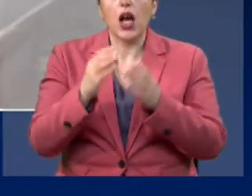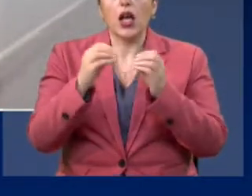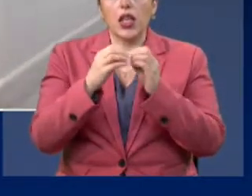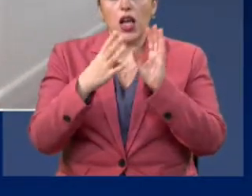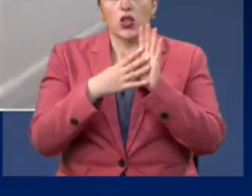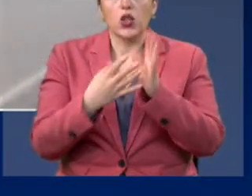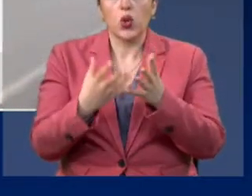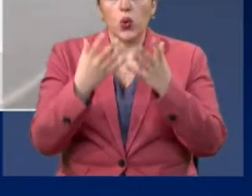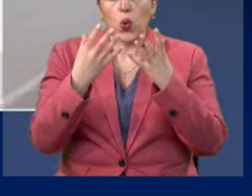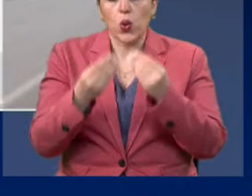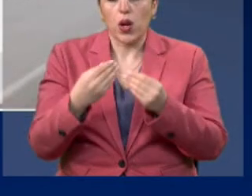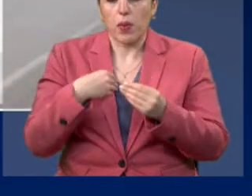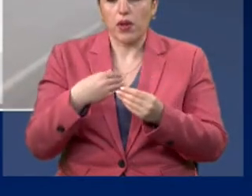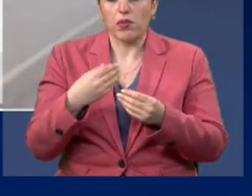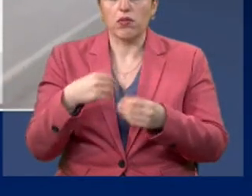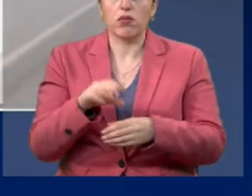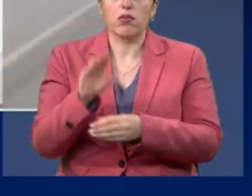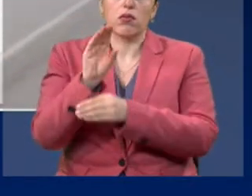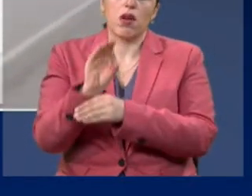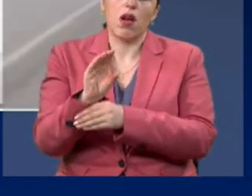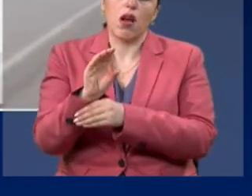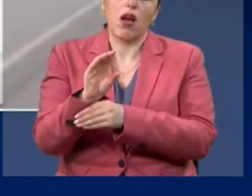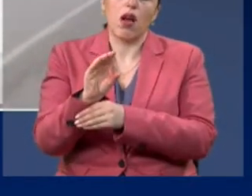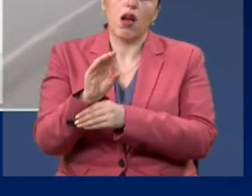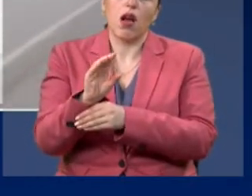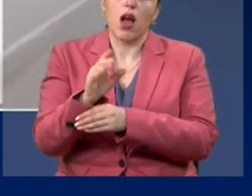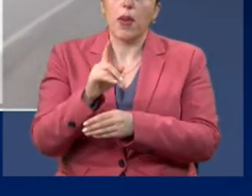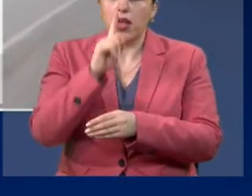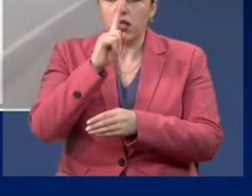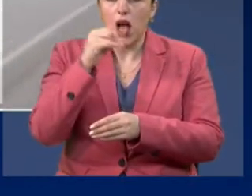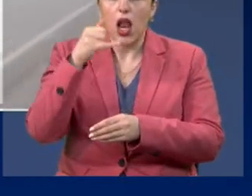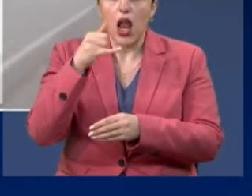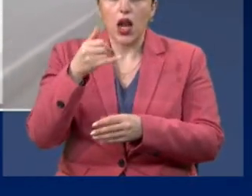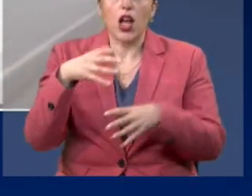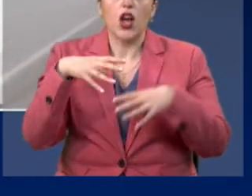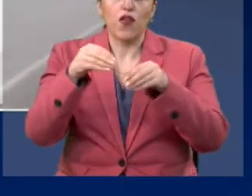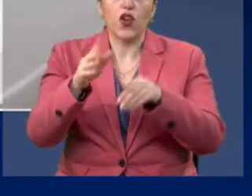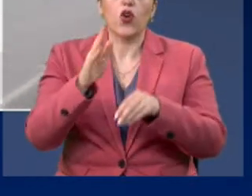19 օր կանգնած ենք ստե։ Եսա սայլարկեն կվերջանա,